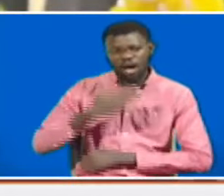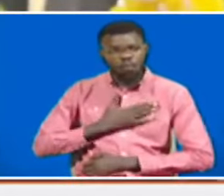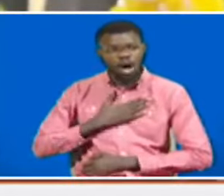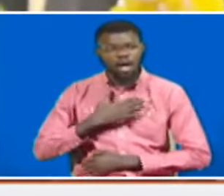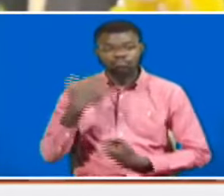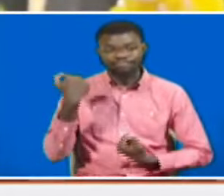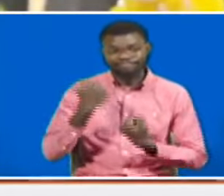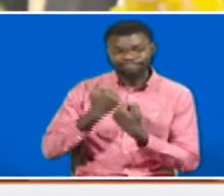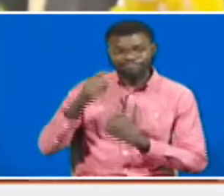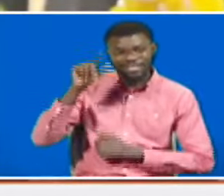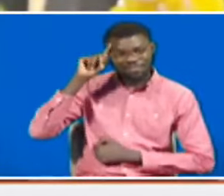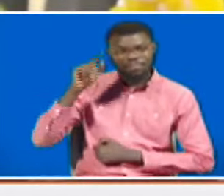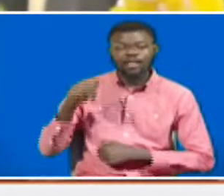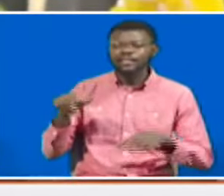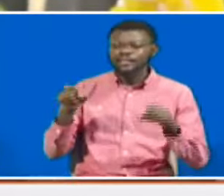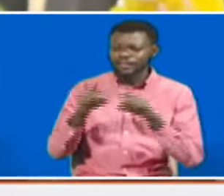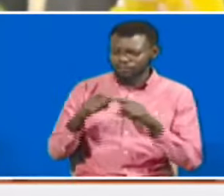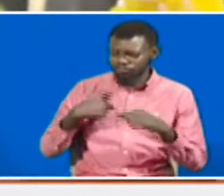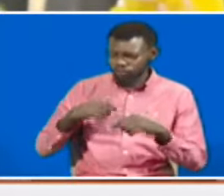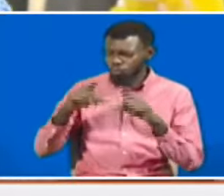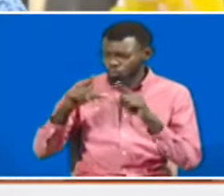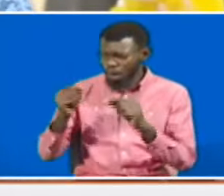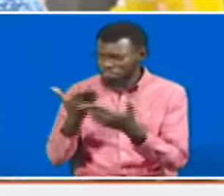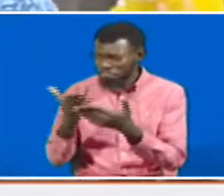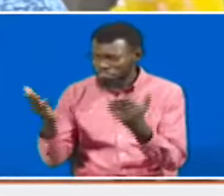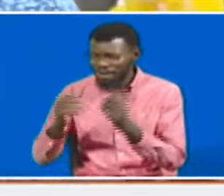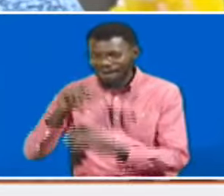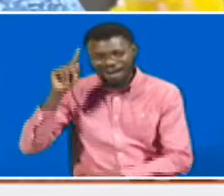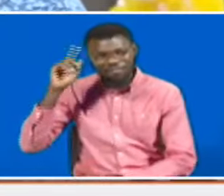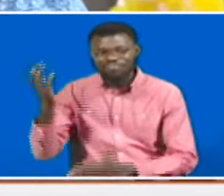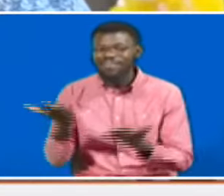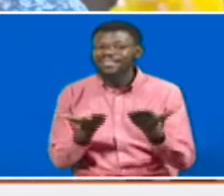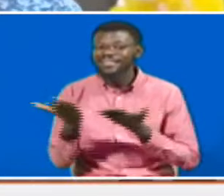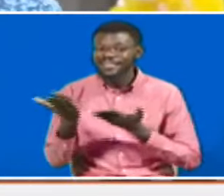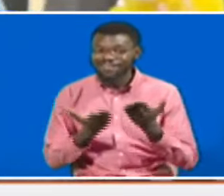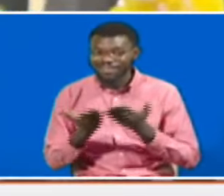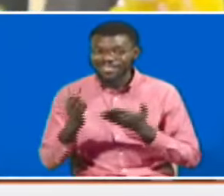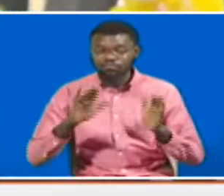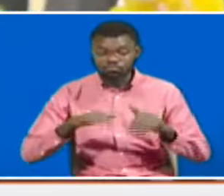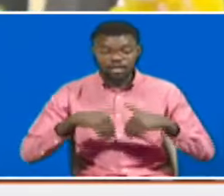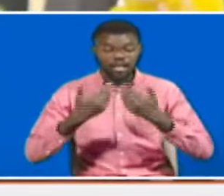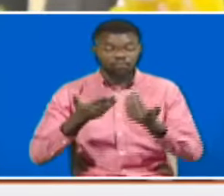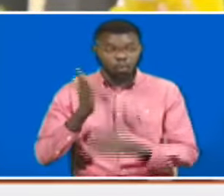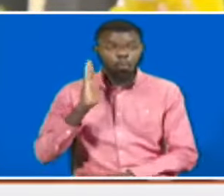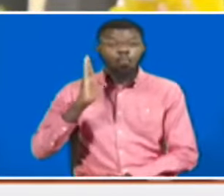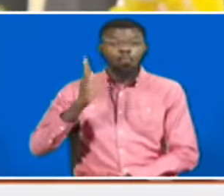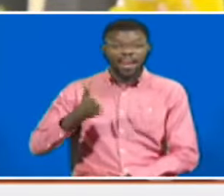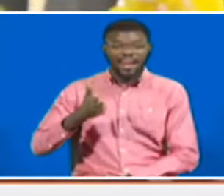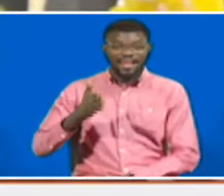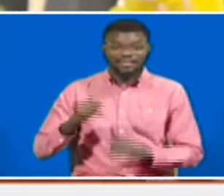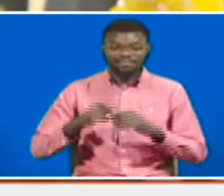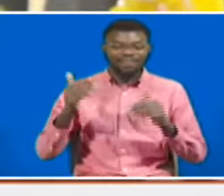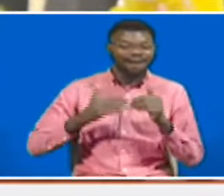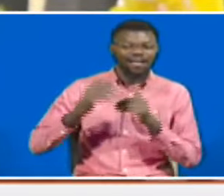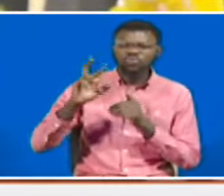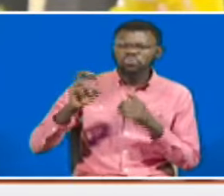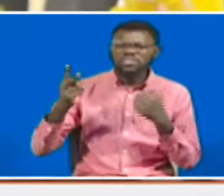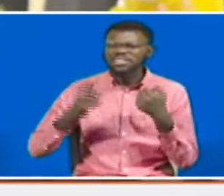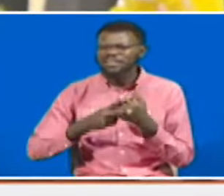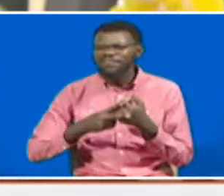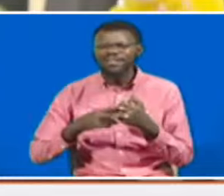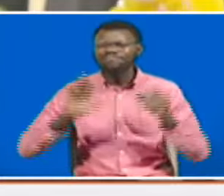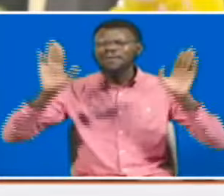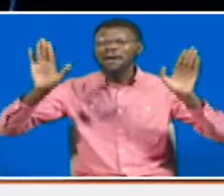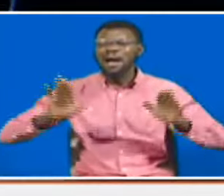our government. I can assure you, it will deliver, and once it delivers, in 2027, hata kuomba kura.